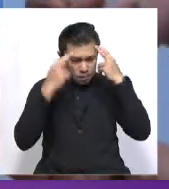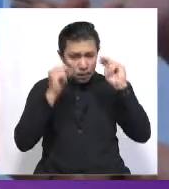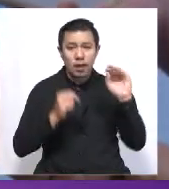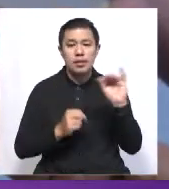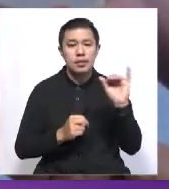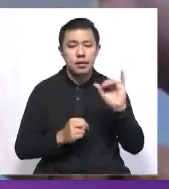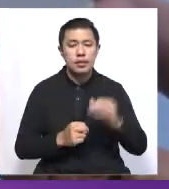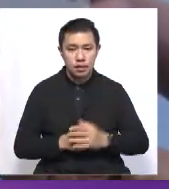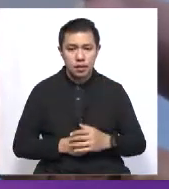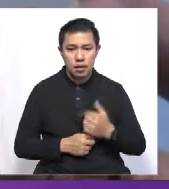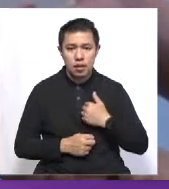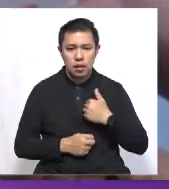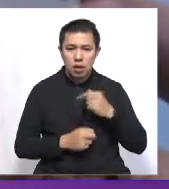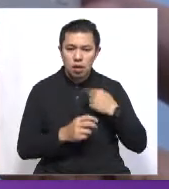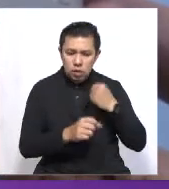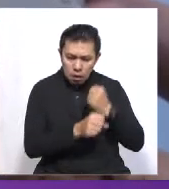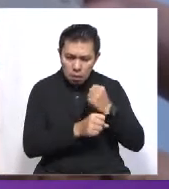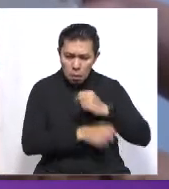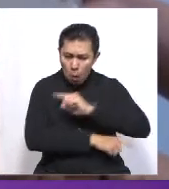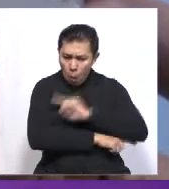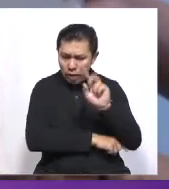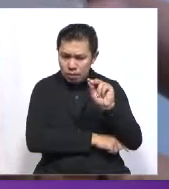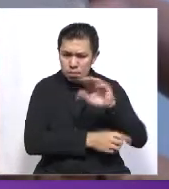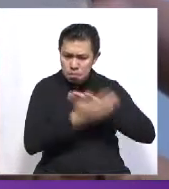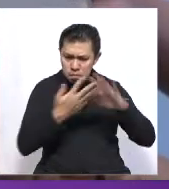งๆแล้วเนี่ยก็ควรจะให้จบครบ30วันเ